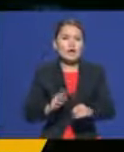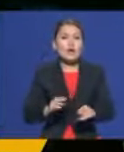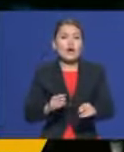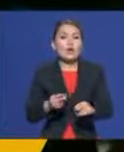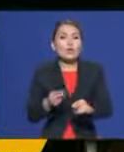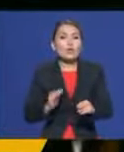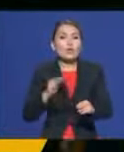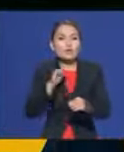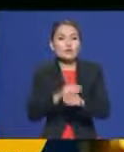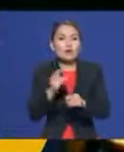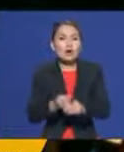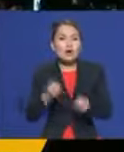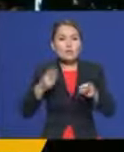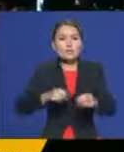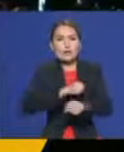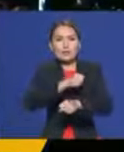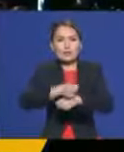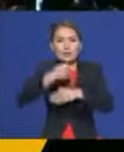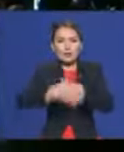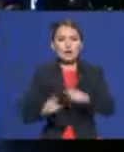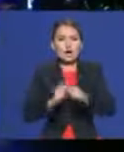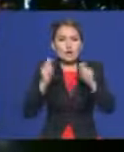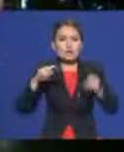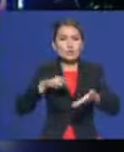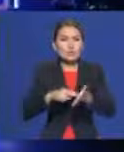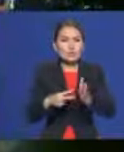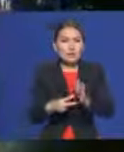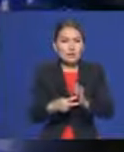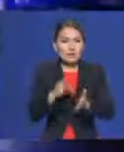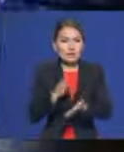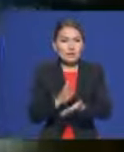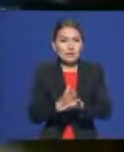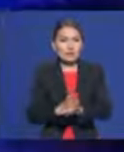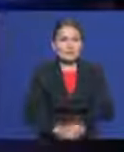бекеттерін ашу жоспарланып отыр. Гүлжан Көленқызы, Ғани Бекенов, хабар Алматы.